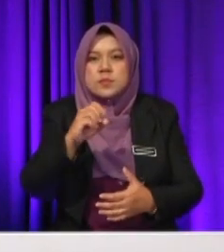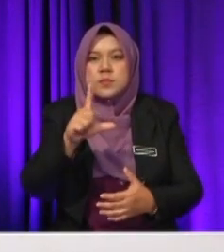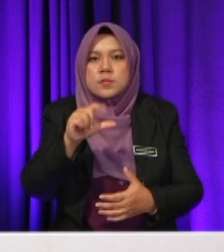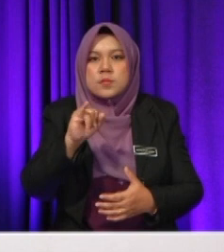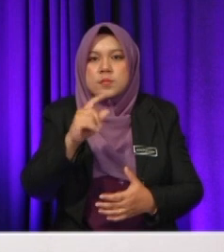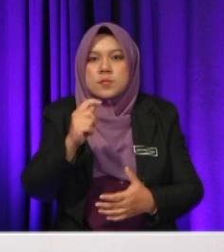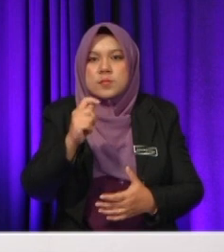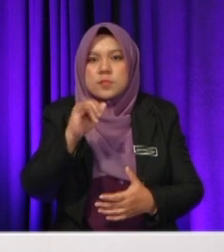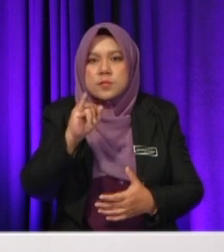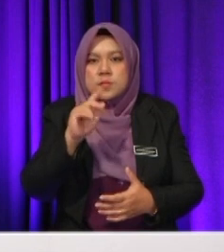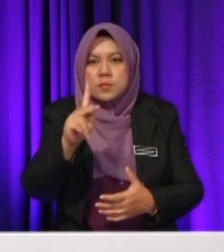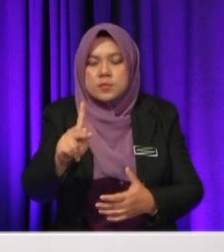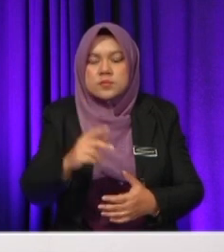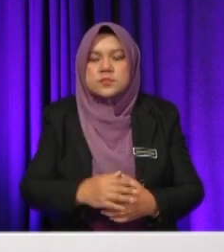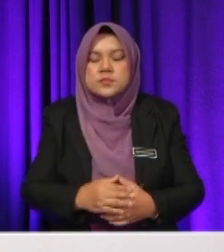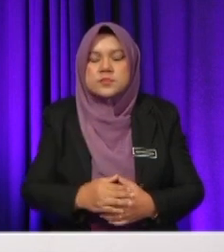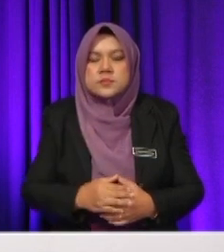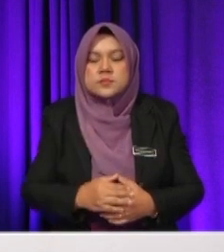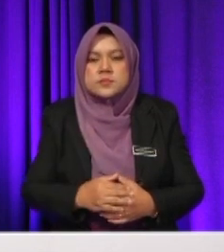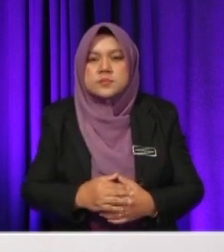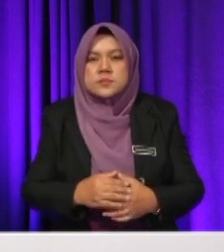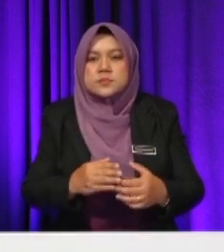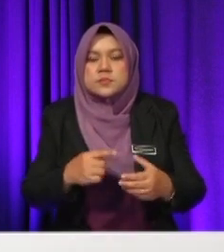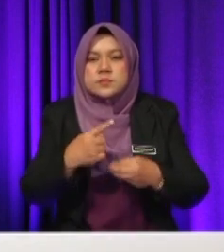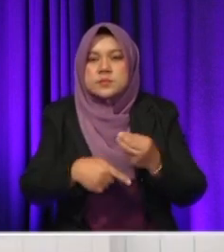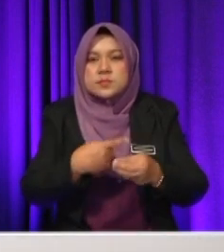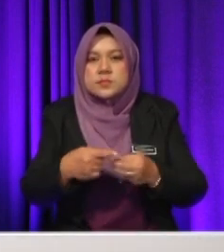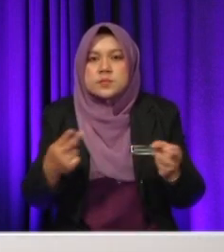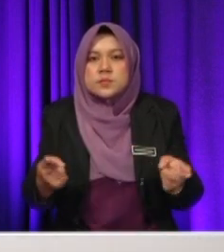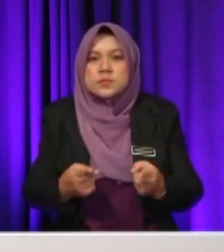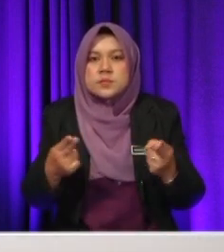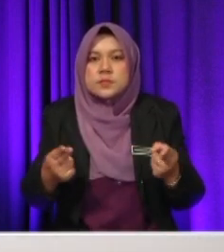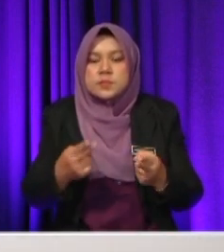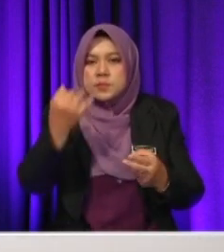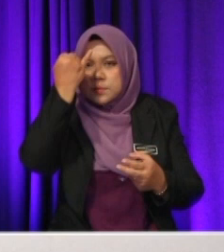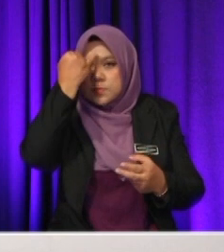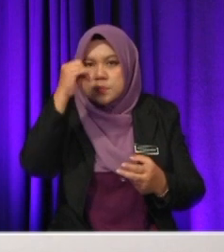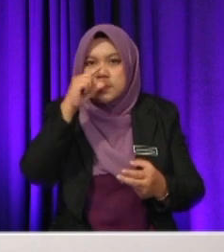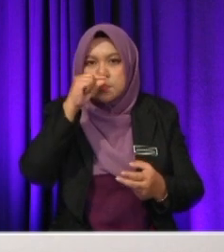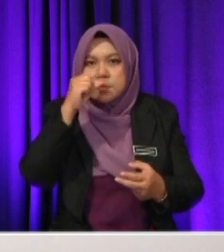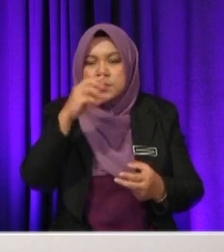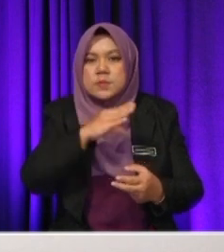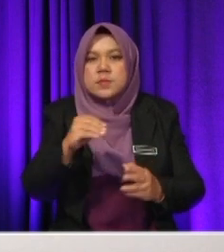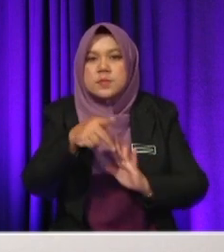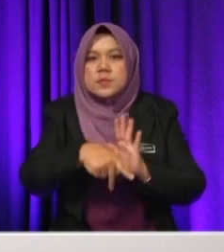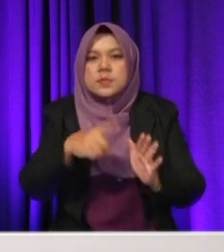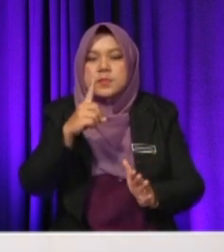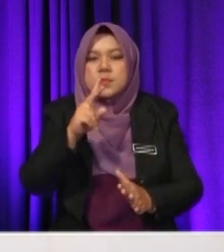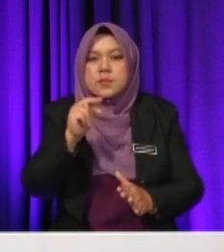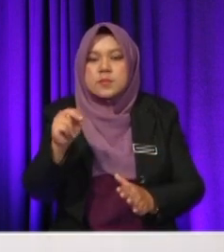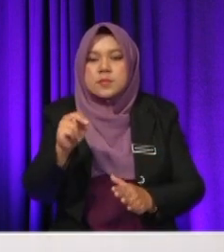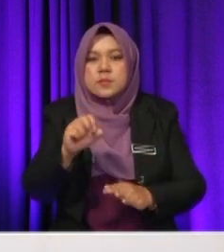dan aspek politik yang saya nak berikan penekanan di sini ialah tentang usaha intelektual Inggris dan kesatuan Melayu Singapura